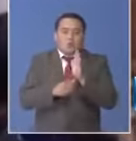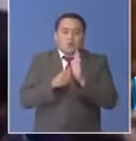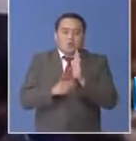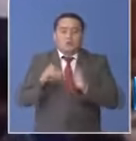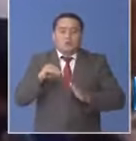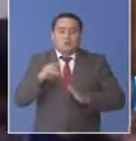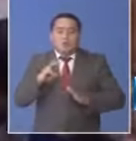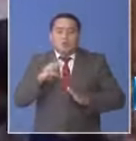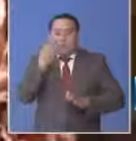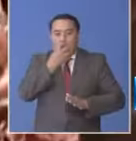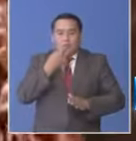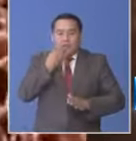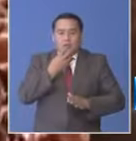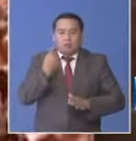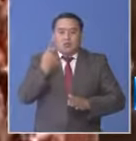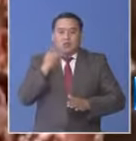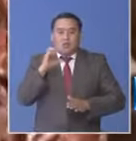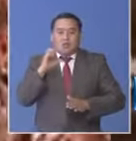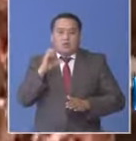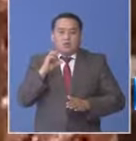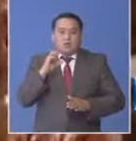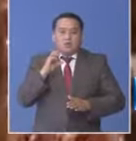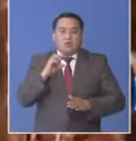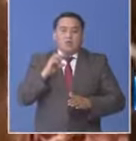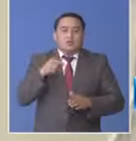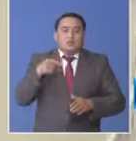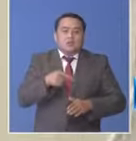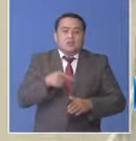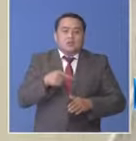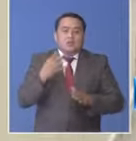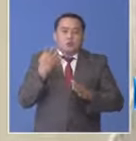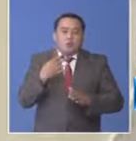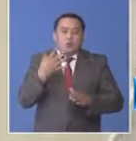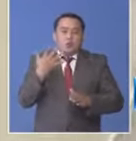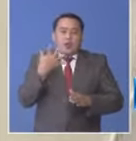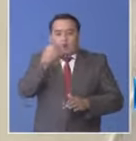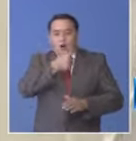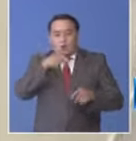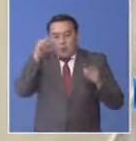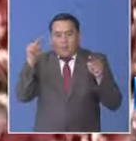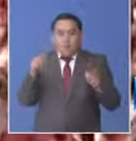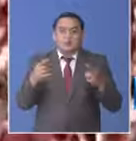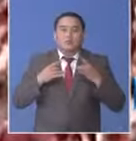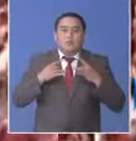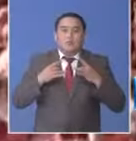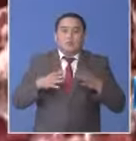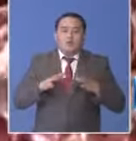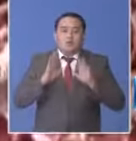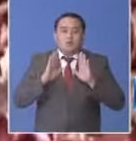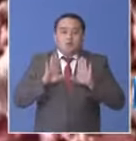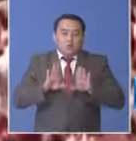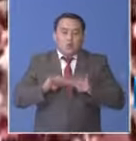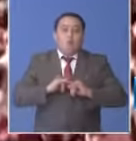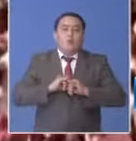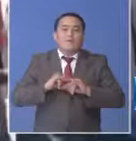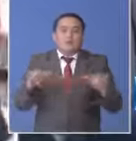помидоров. Сражение продолжалось ровно час. Фестиваль «Томатина» проводится с 1945 года. И популярность праздника с годами только растет. В